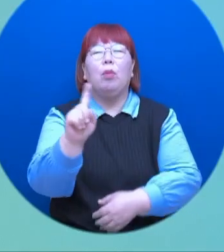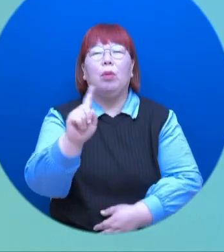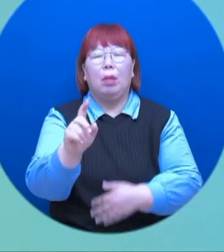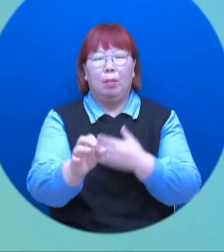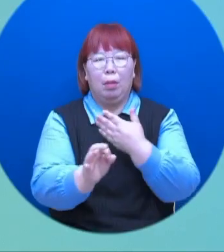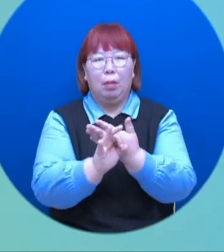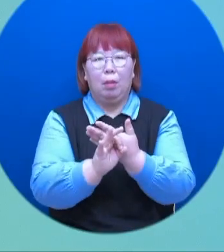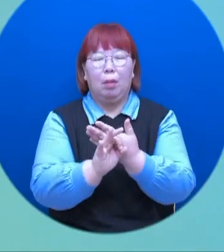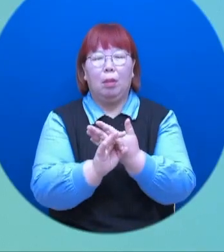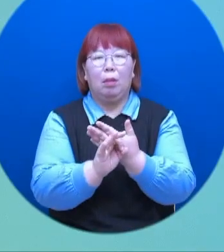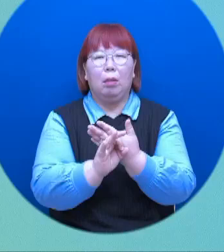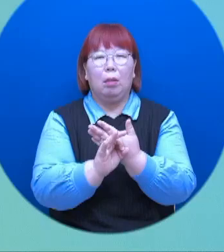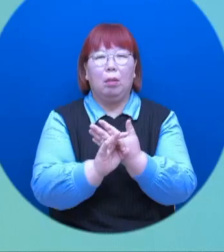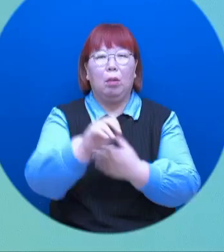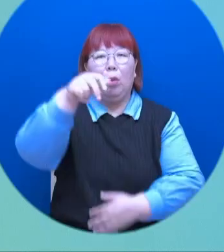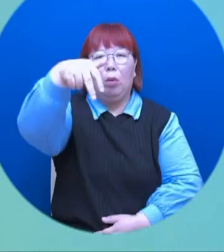것은